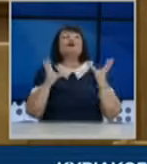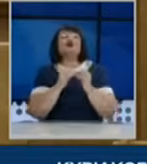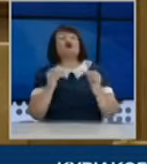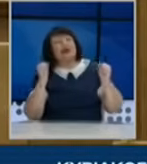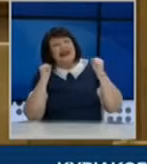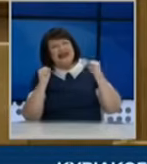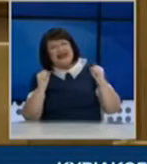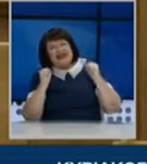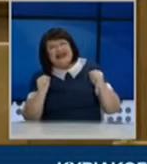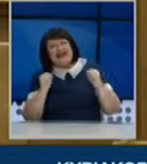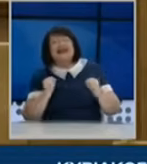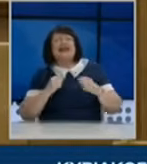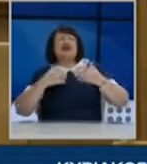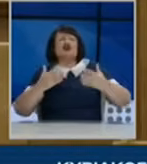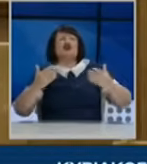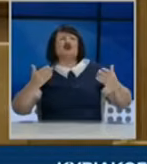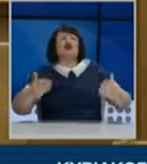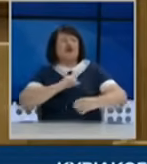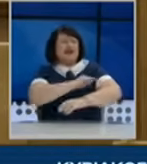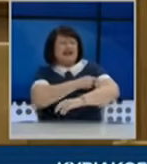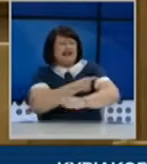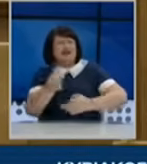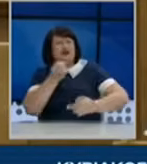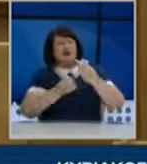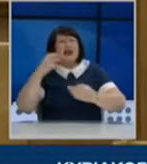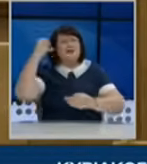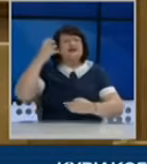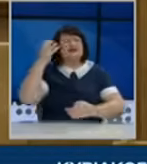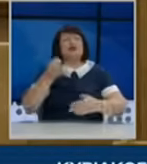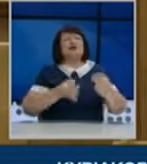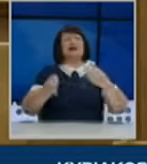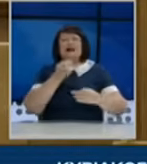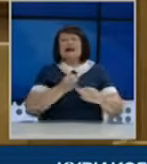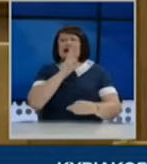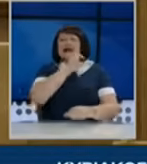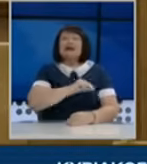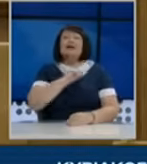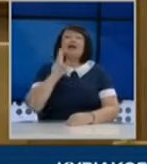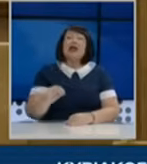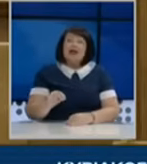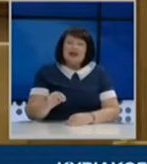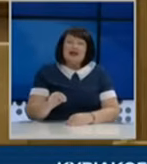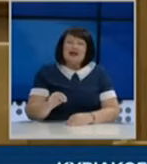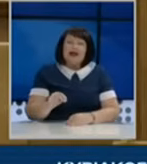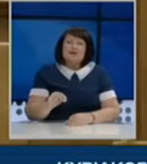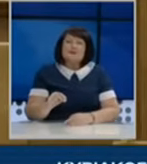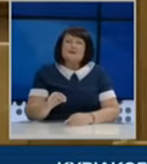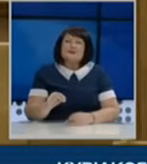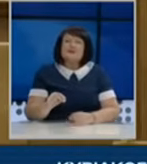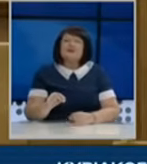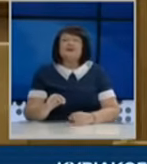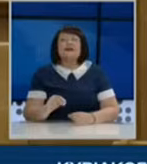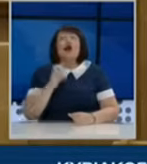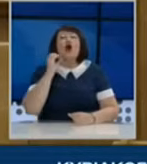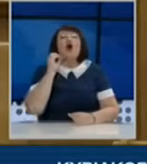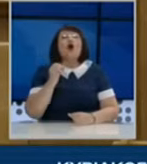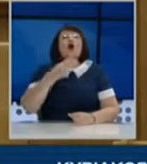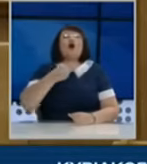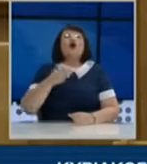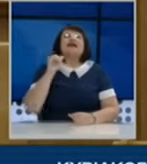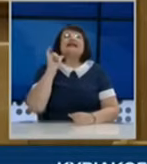η ΦΥΤ το λέει, ο ένας το λέει, οι γιατροί το λένε, οι επιστήμονες το λένε. Τα ίδια έλεγαν και για την οξυκοδόνη.